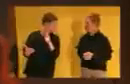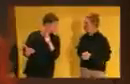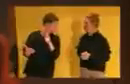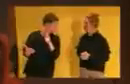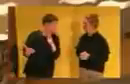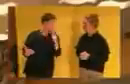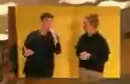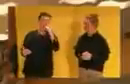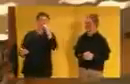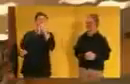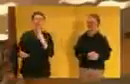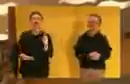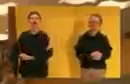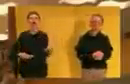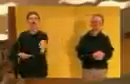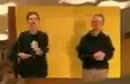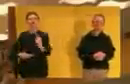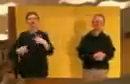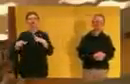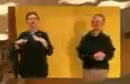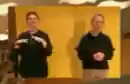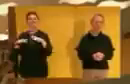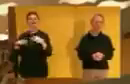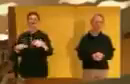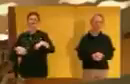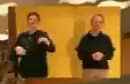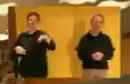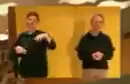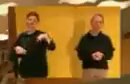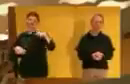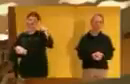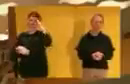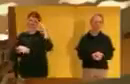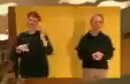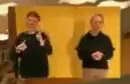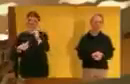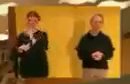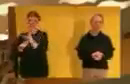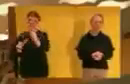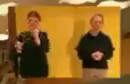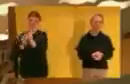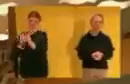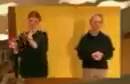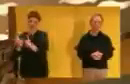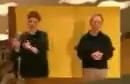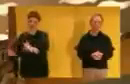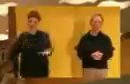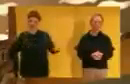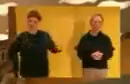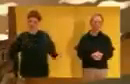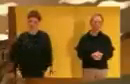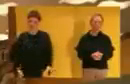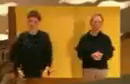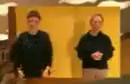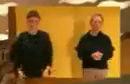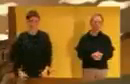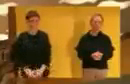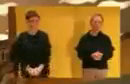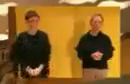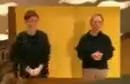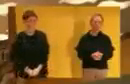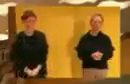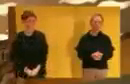möchte bitte eine Antwort. Bitte, bitte, bitte. Also. Frau Kaufmann, vielleicht an Sie die Frage.